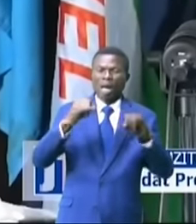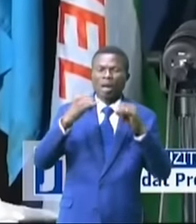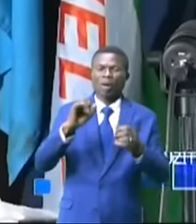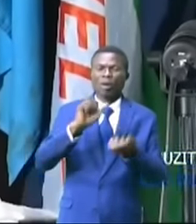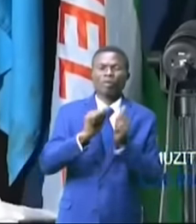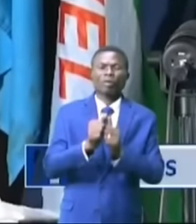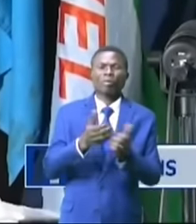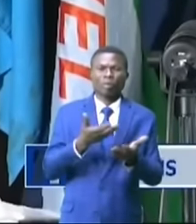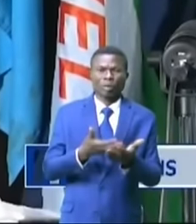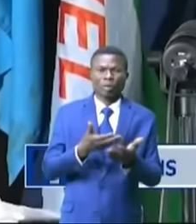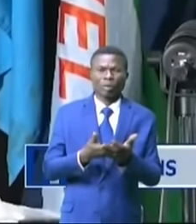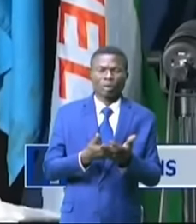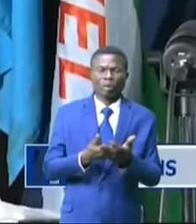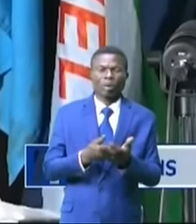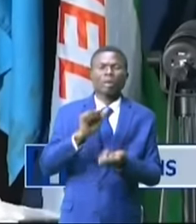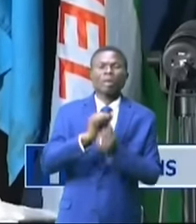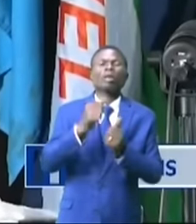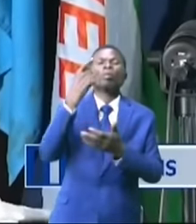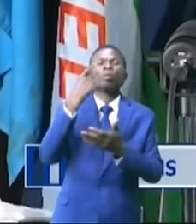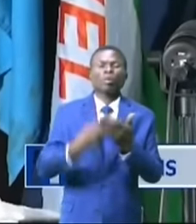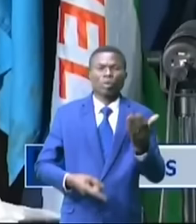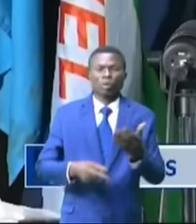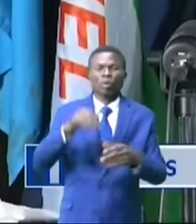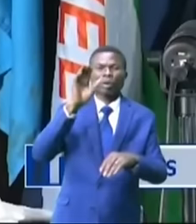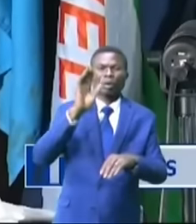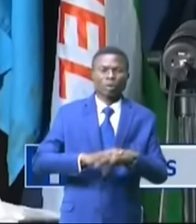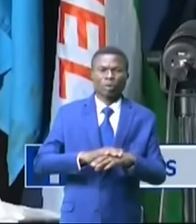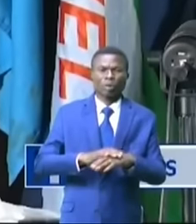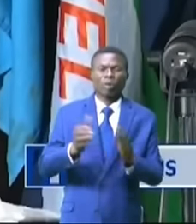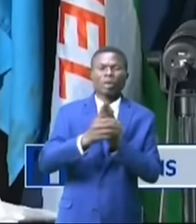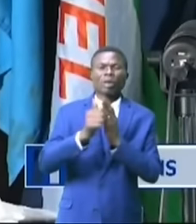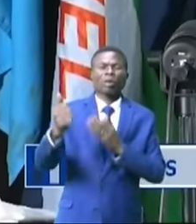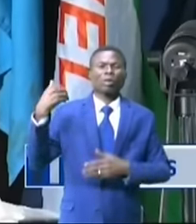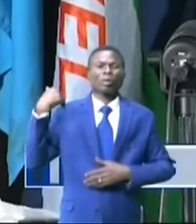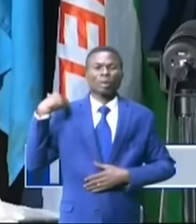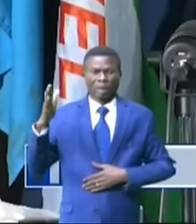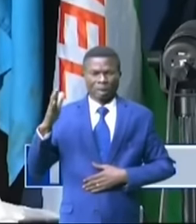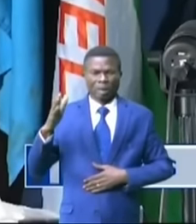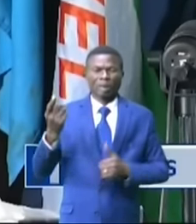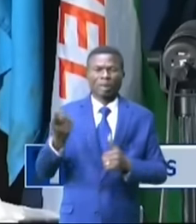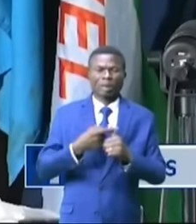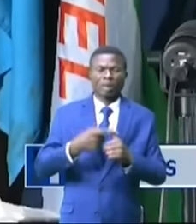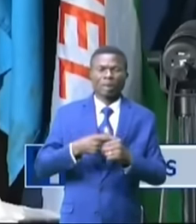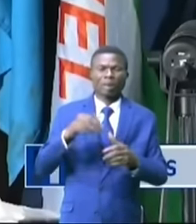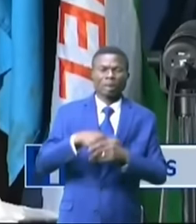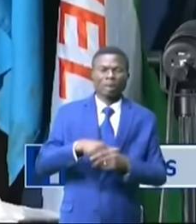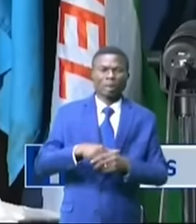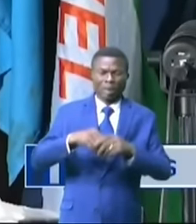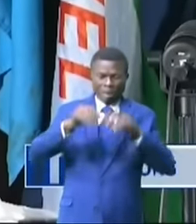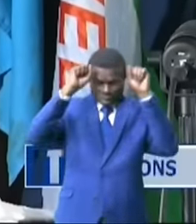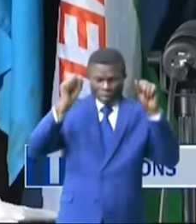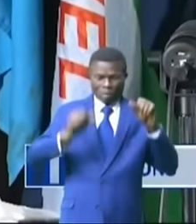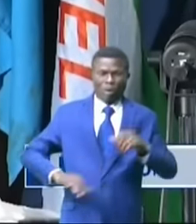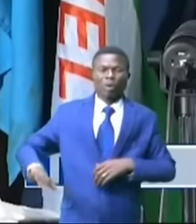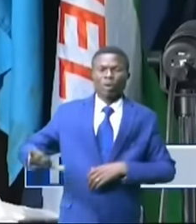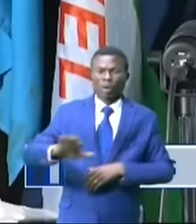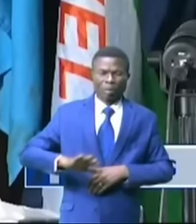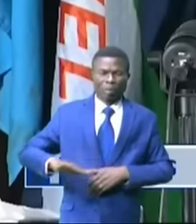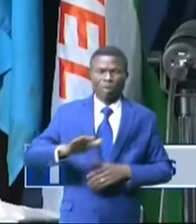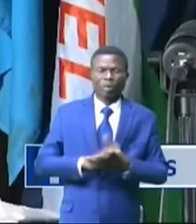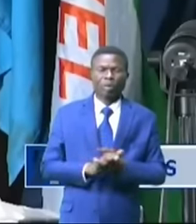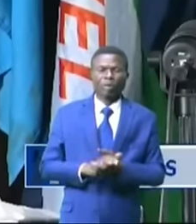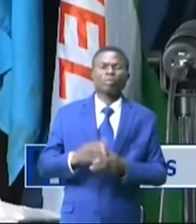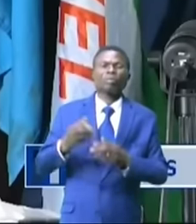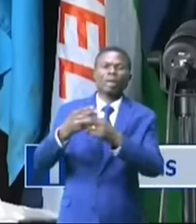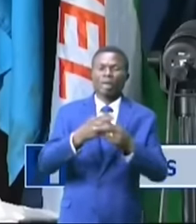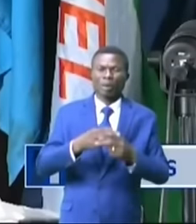situation. Quels sont les problèmes qui se posent au niveau des compétences de l'État, c'est-à-dire au niveau de la présidente de la République en ce qui concerne la